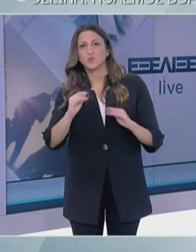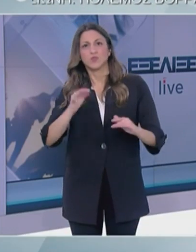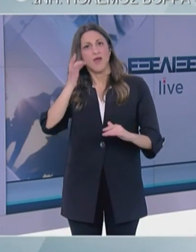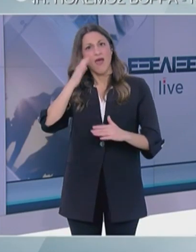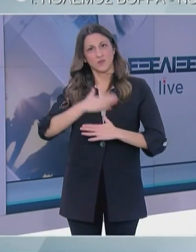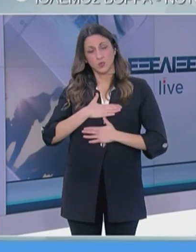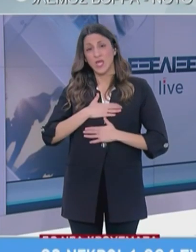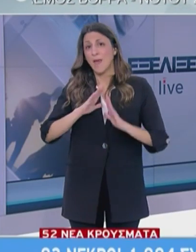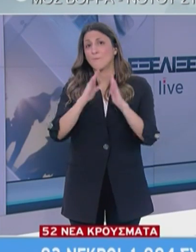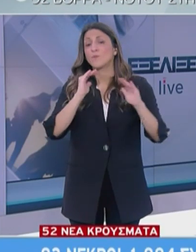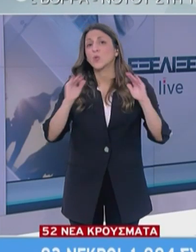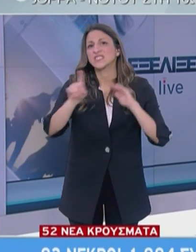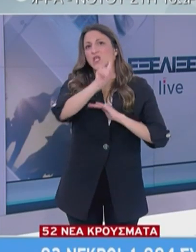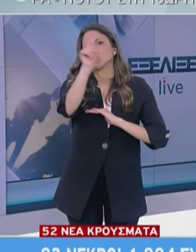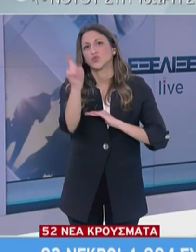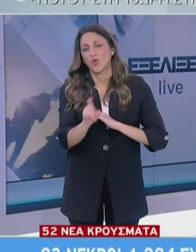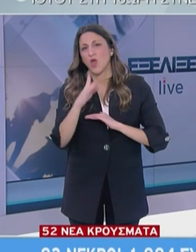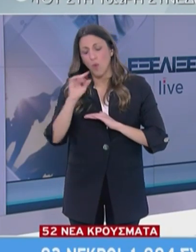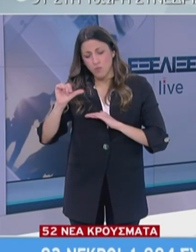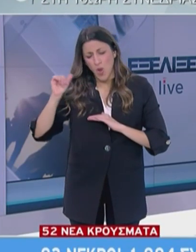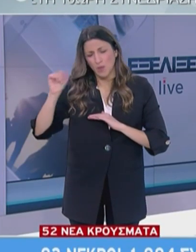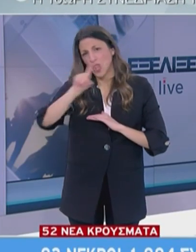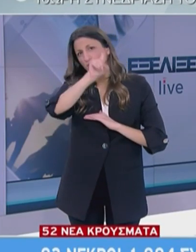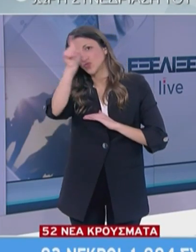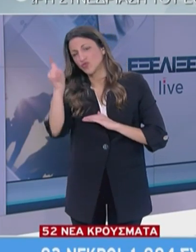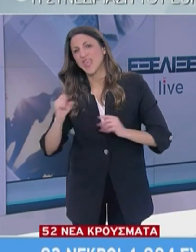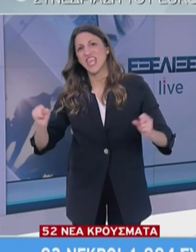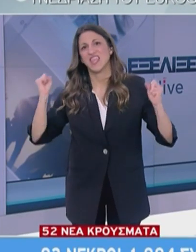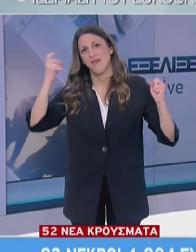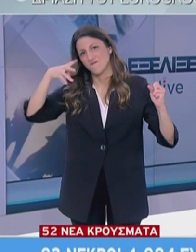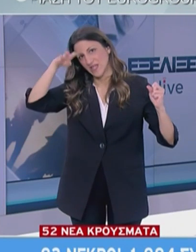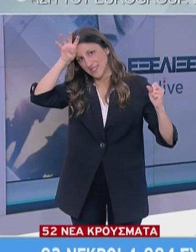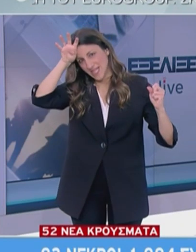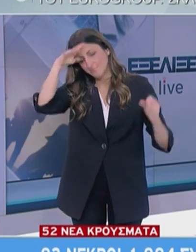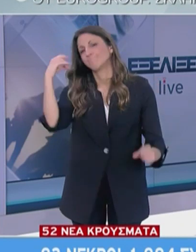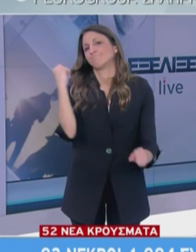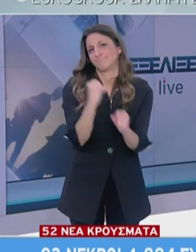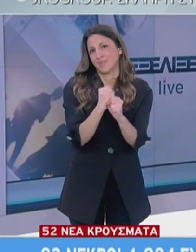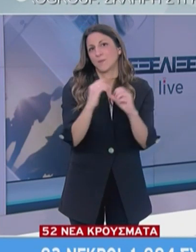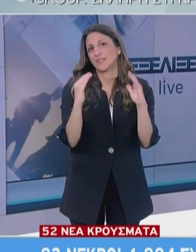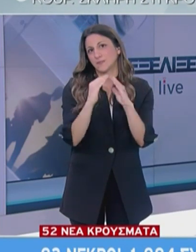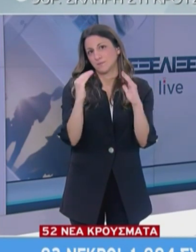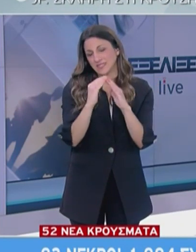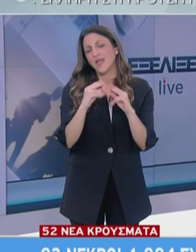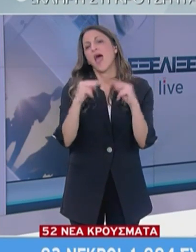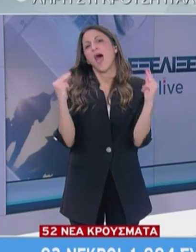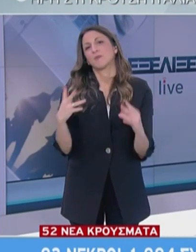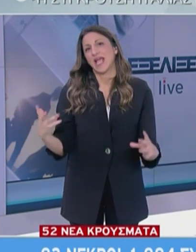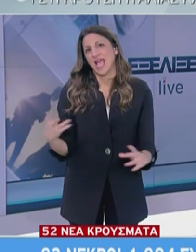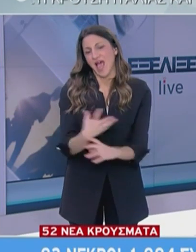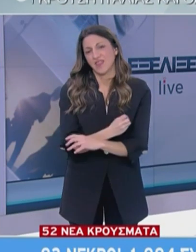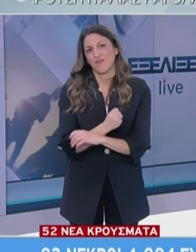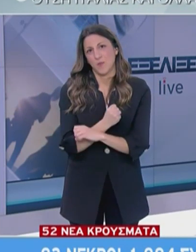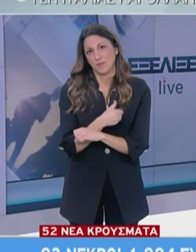Προστατεύουμε τη ζωή, το ύψιστο αγαθό. Γι' αυτό και μένουμε σπίτι και μόνο σπίτι. Μένουμε σπίτι, βγαίνουμε νικητές. Σας